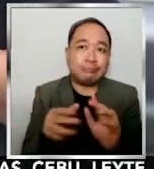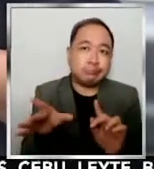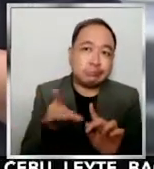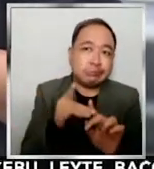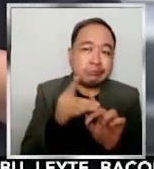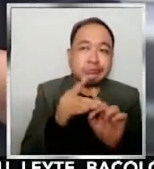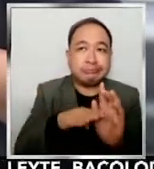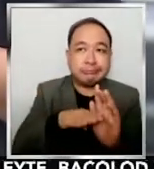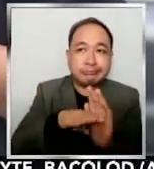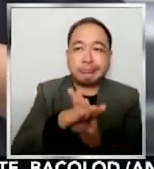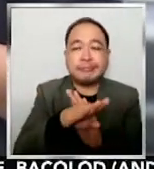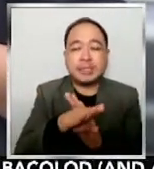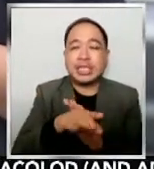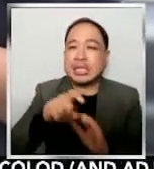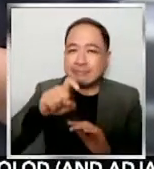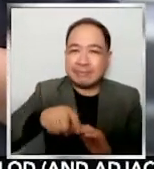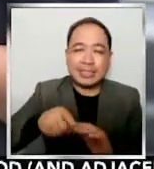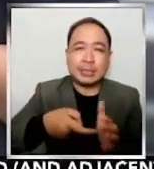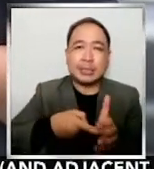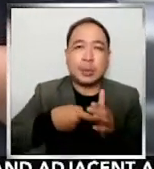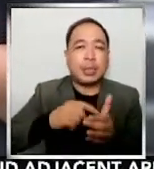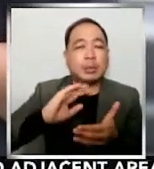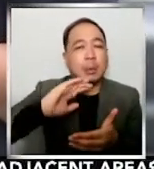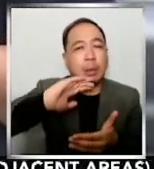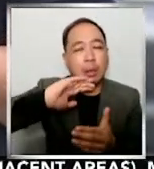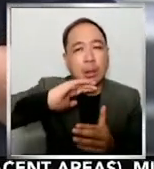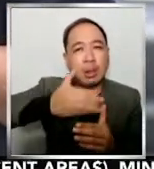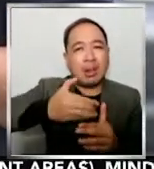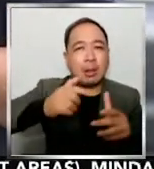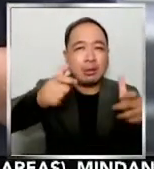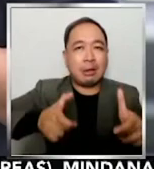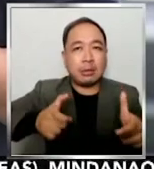kailangan mag-lockdown. Rafi Tima nakatutok,